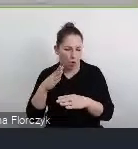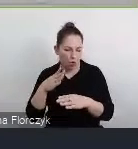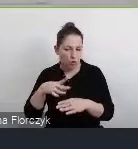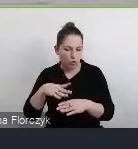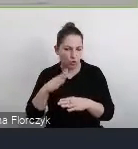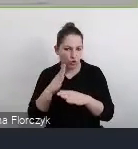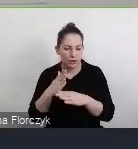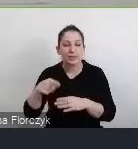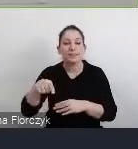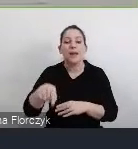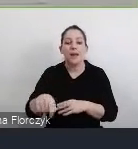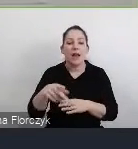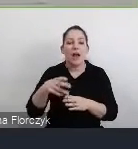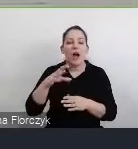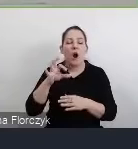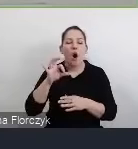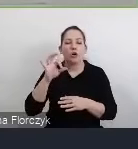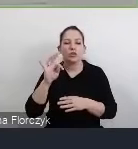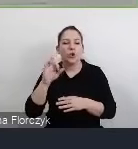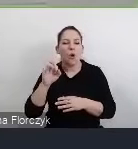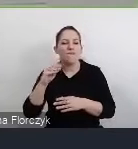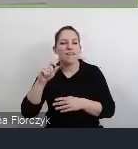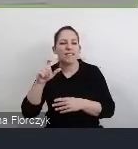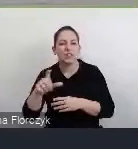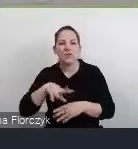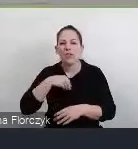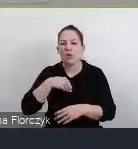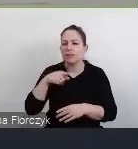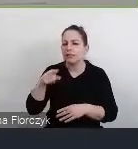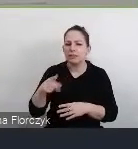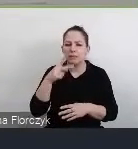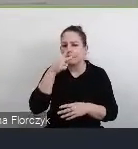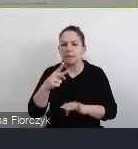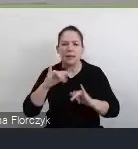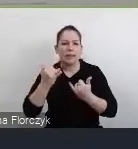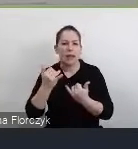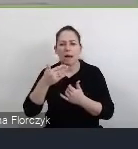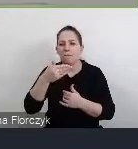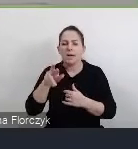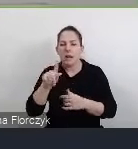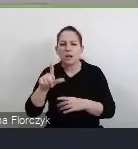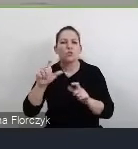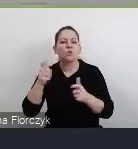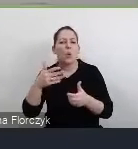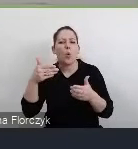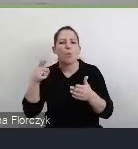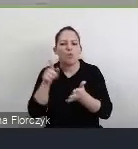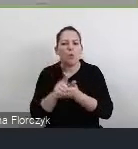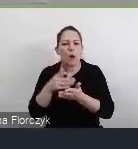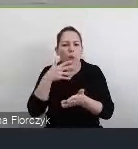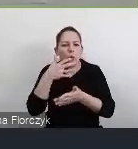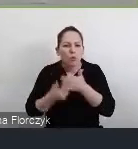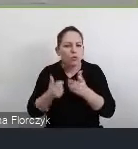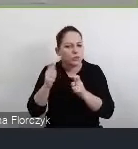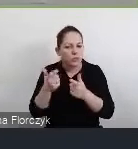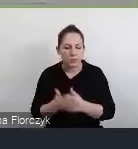widzenia Ostrowca Świętokrzyskiego, jak wy postrzegacie MRL, do czego już się udało wam go wykorzystać, a do czego jeszcze planujecie?